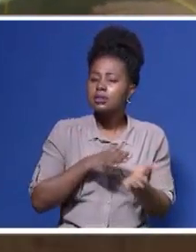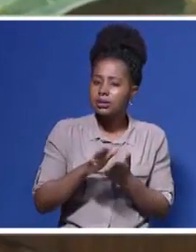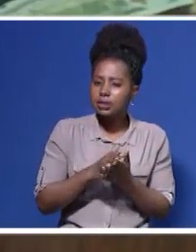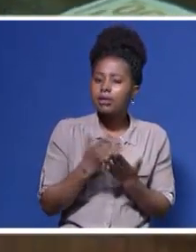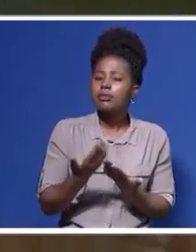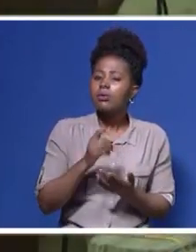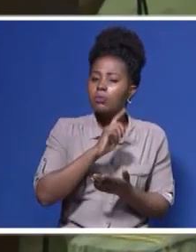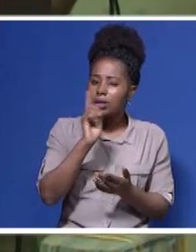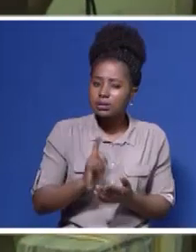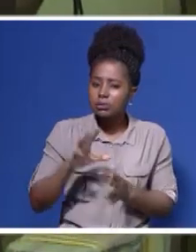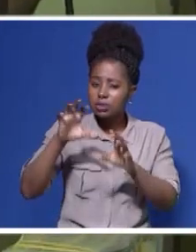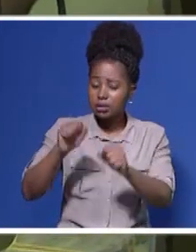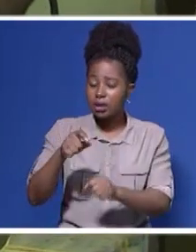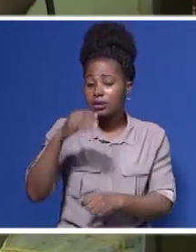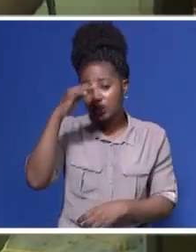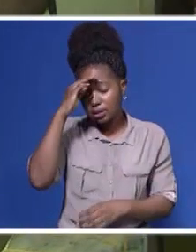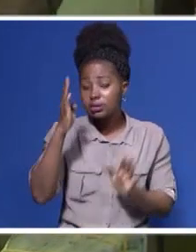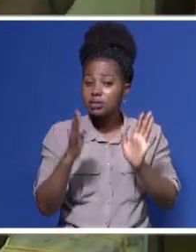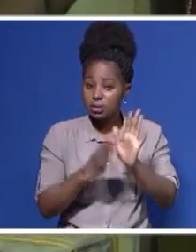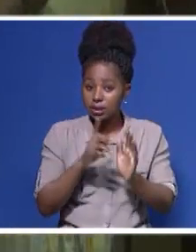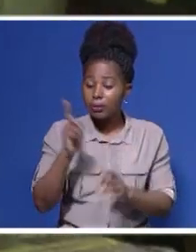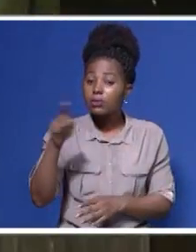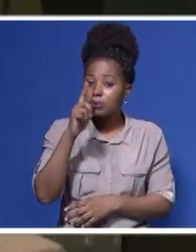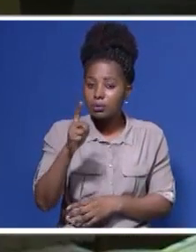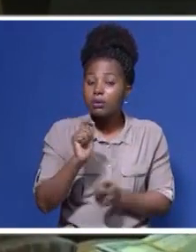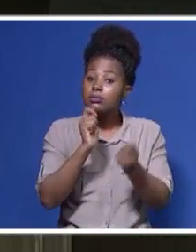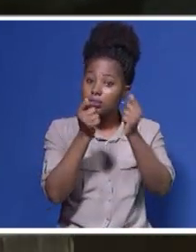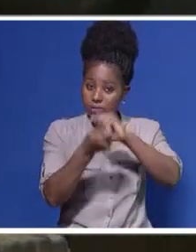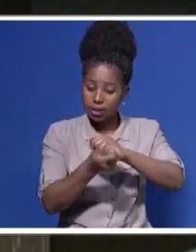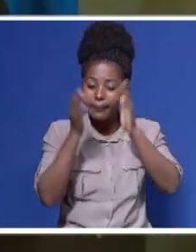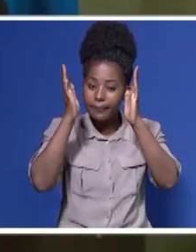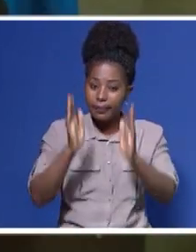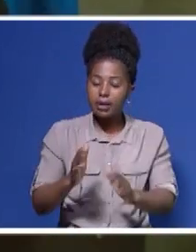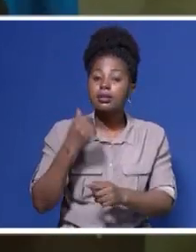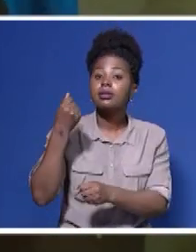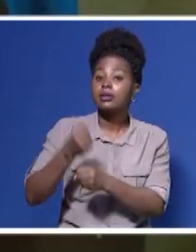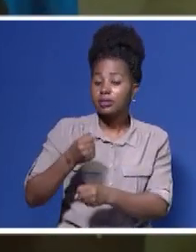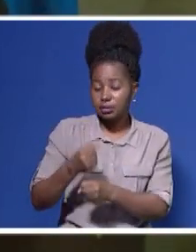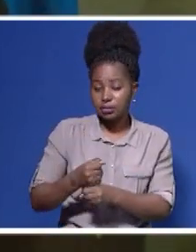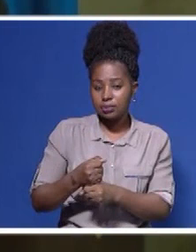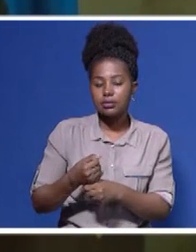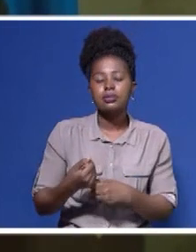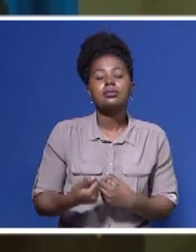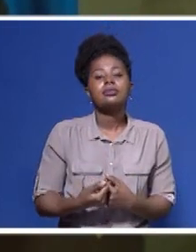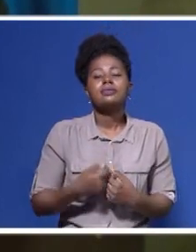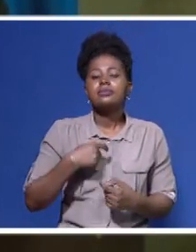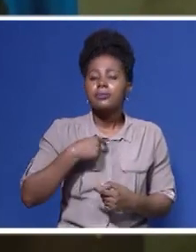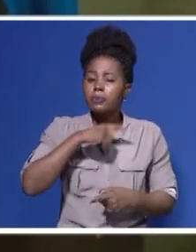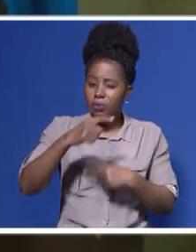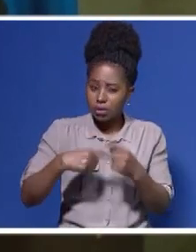nini wanawashikilia askari 9 ambao wanatuhumiwa kukiuka maadili ya kazi. Tunaendelea